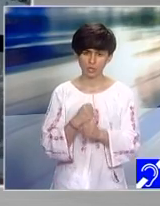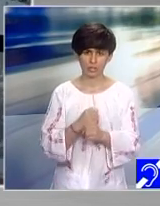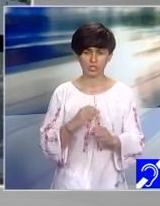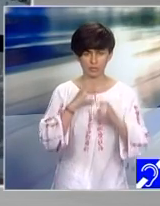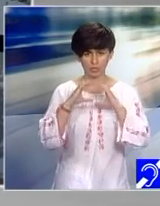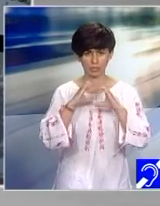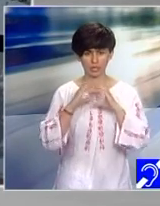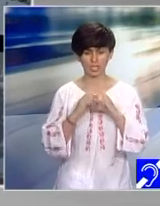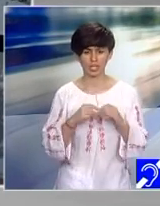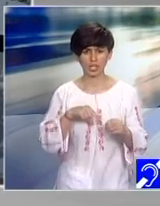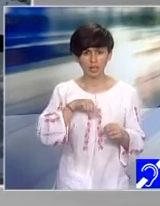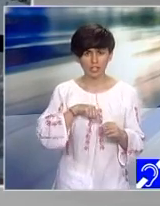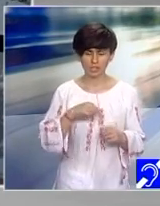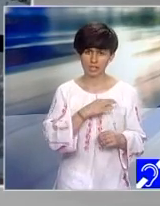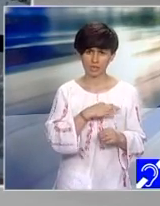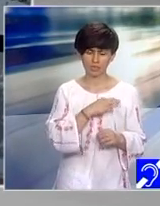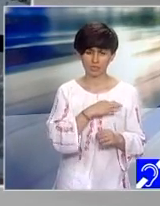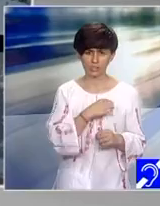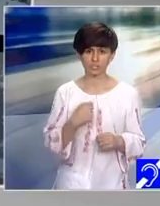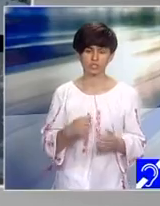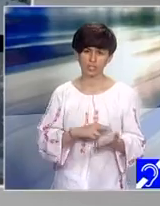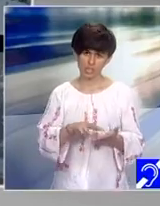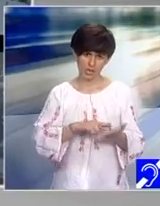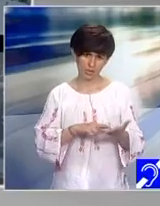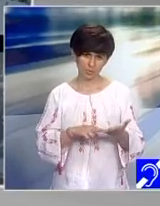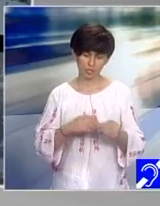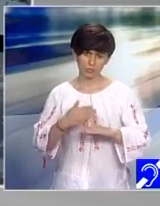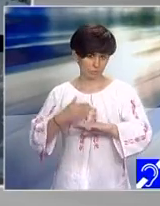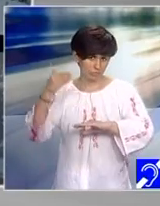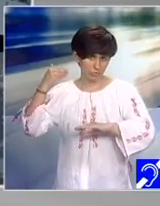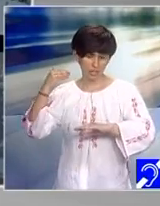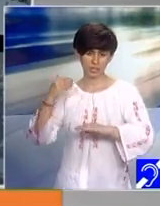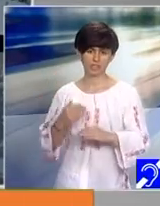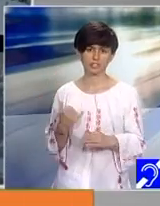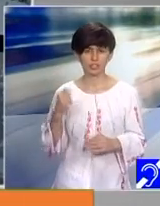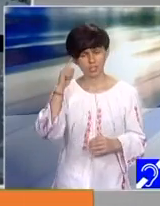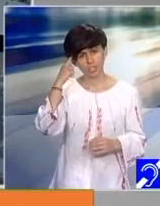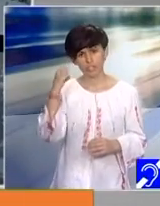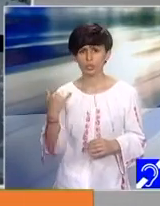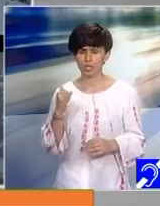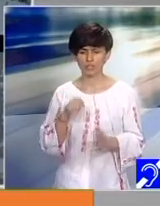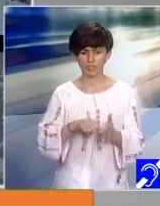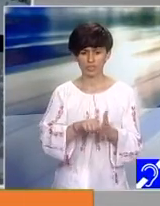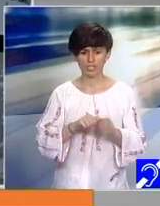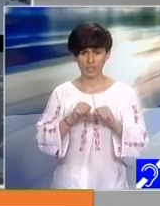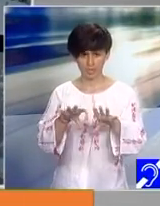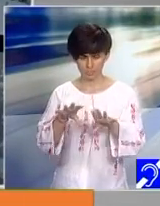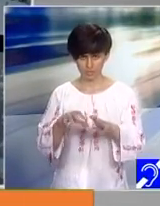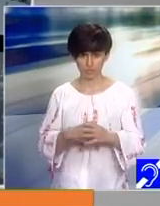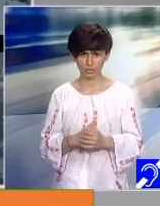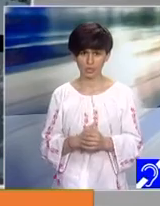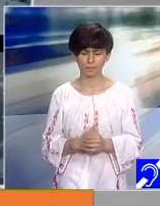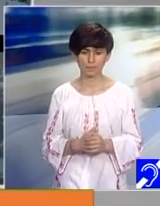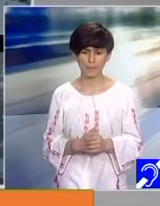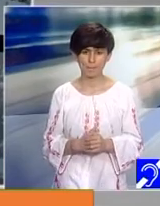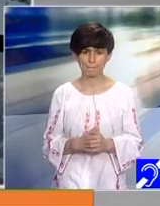să citesc înainte încă de a ști că o să vin la un moment dat la această emisiune și va fi luat în discuție. Tocmai pentru că